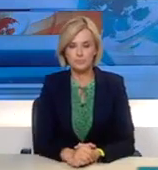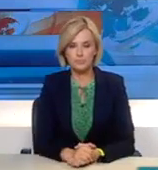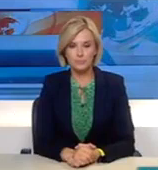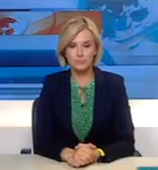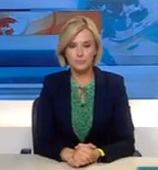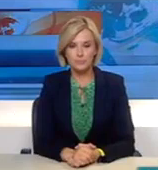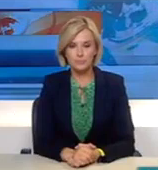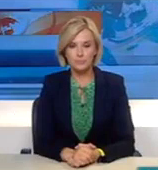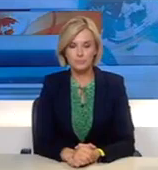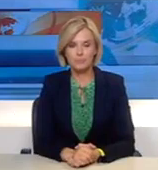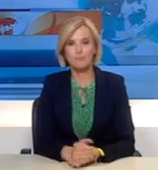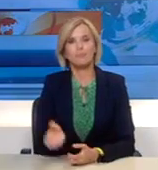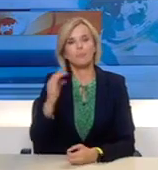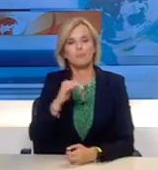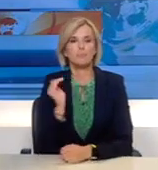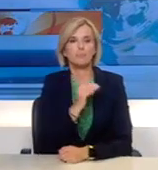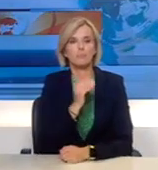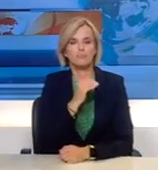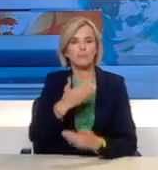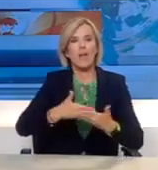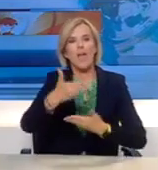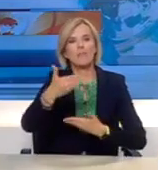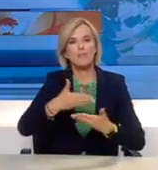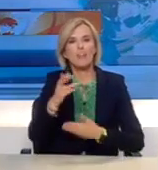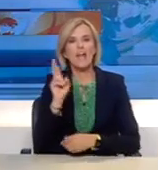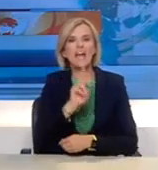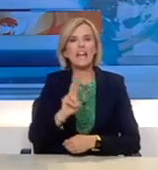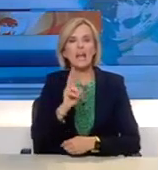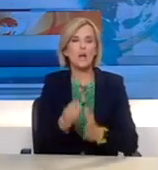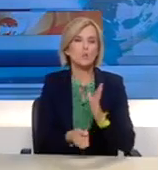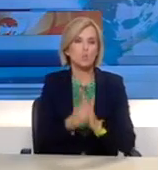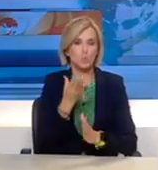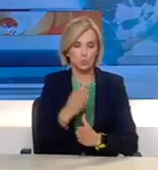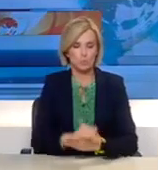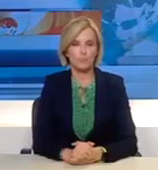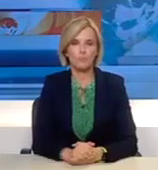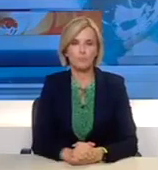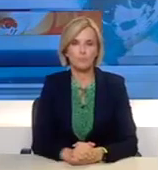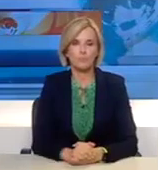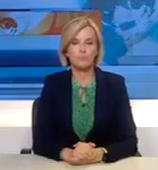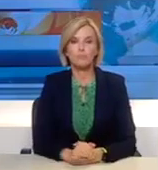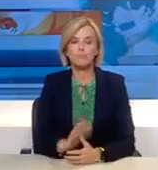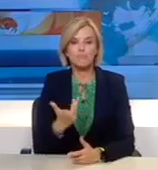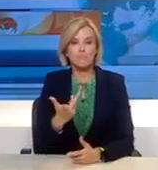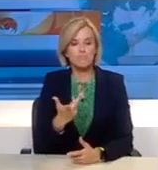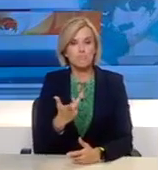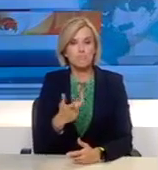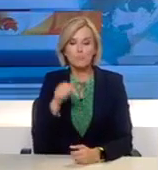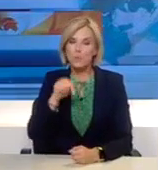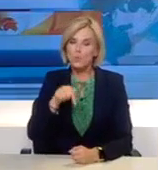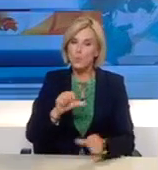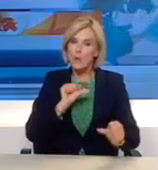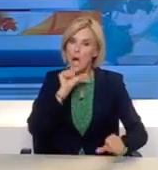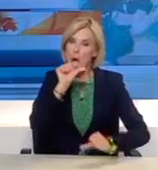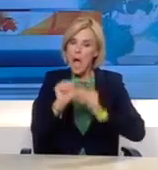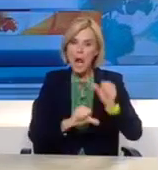Η κυρία Σταθάκο από την εφημερίδα Real News και το Real FM. Πώς τεκμηριώνεται επιστημονικά η απόφαση να ανατραπεί σε τόσο μεγάλο βαθμό και